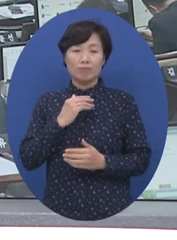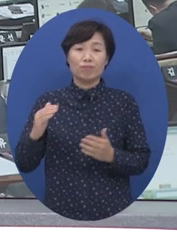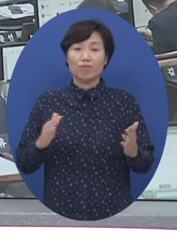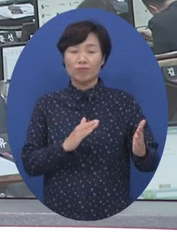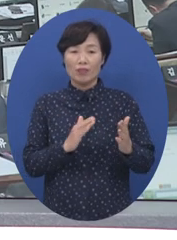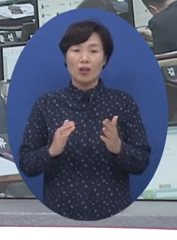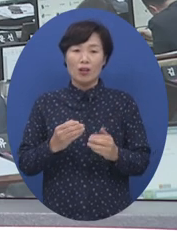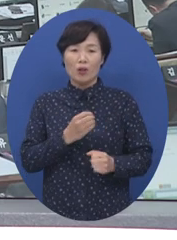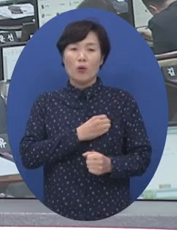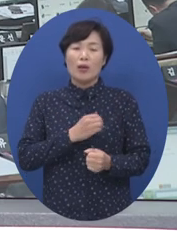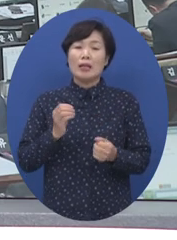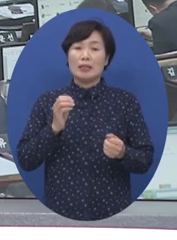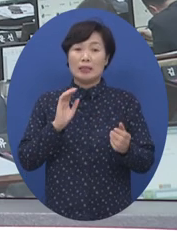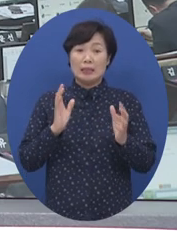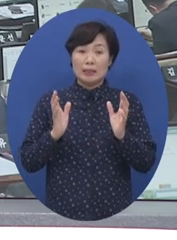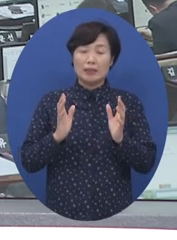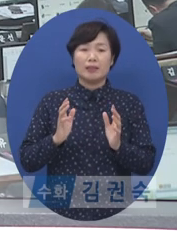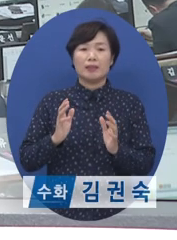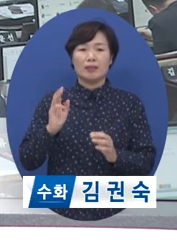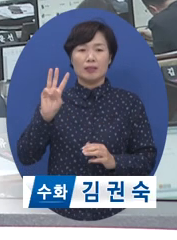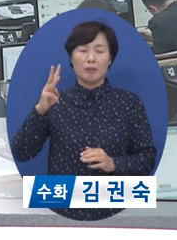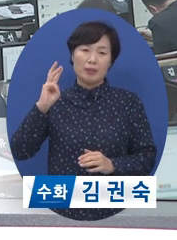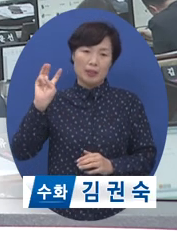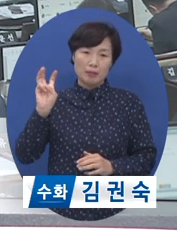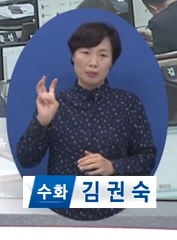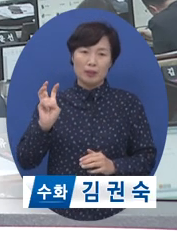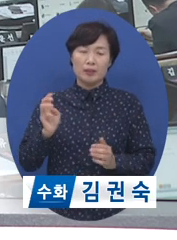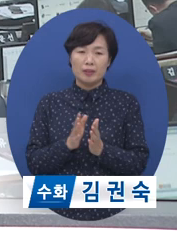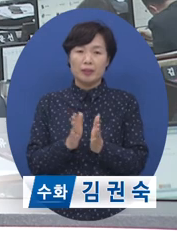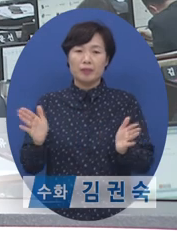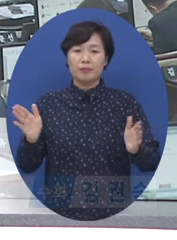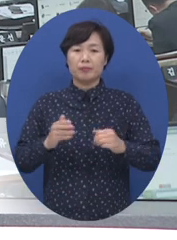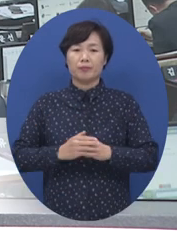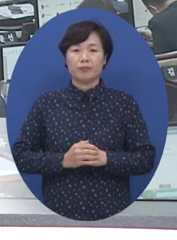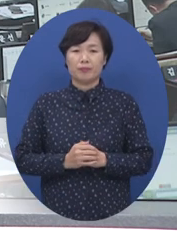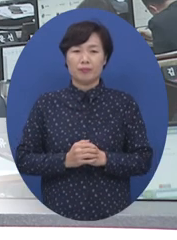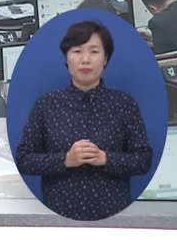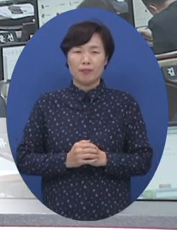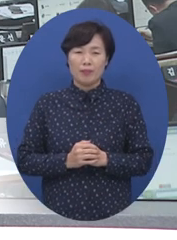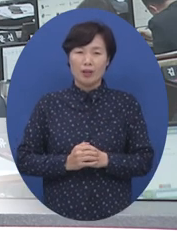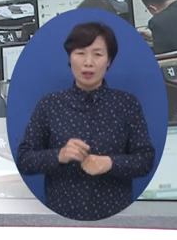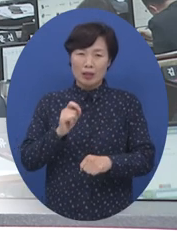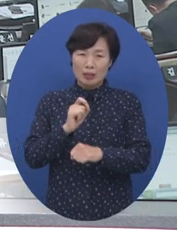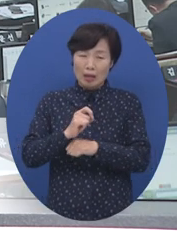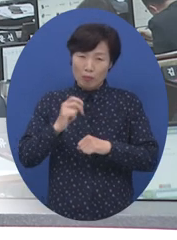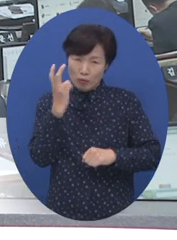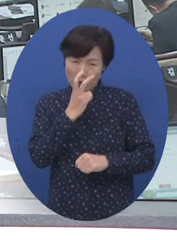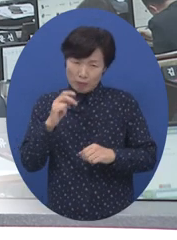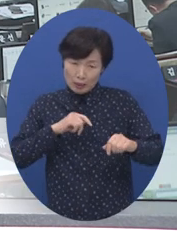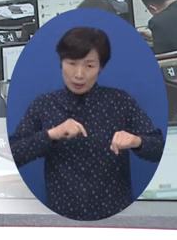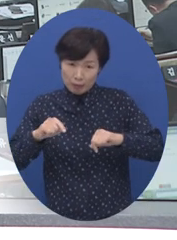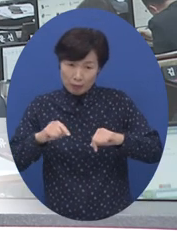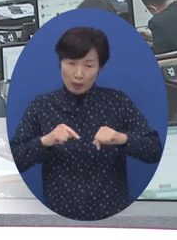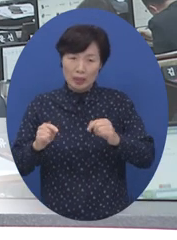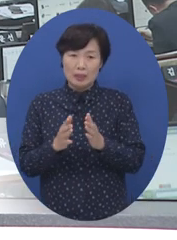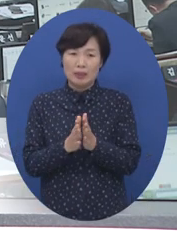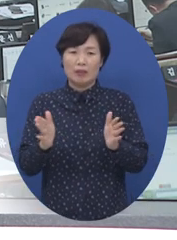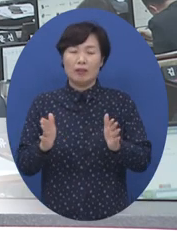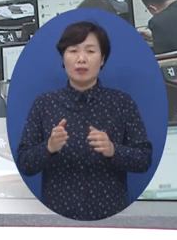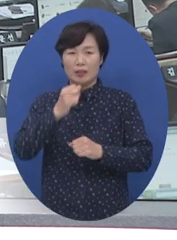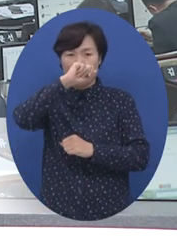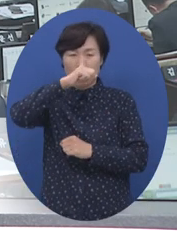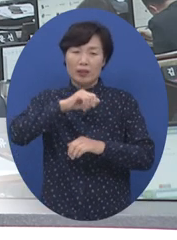경기도 의회 제340회 정례회가 시작됐습니다. 46일간 행정사무감사를 실시하고 새 예산안 등을 처리할